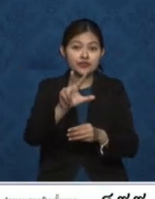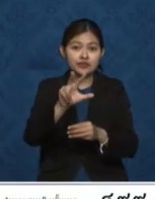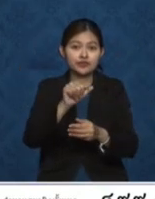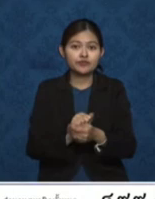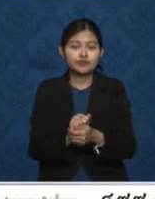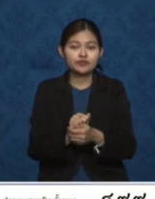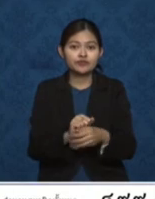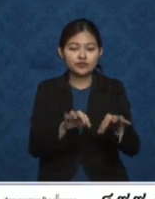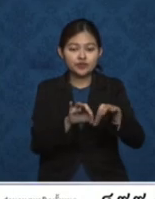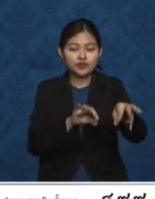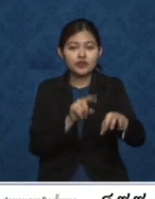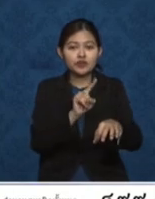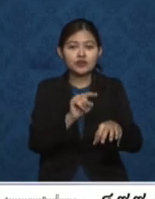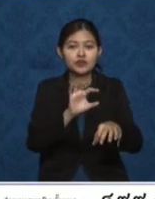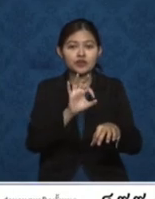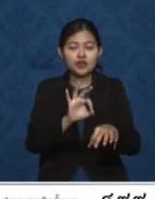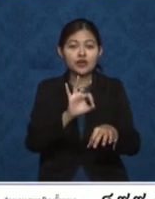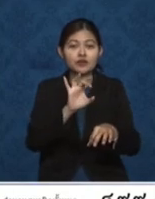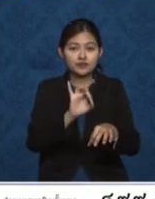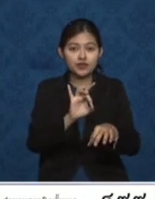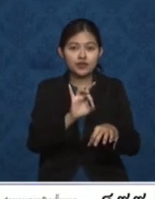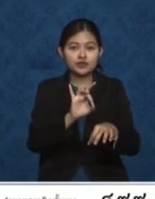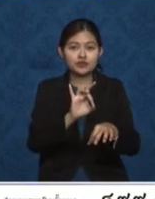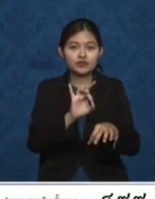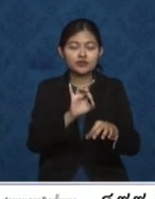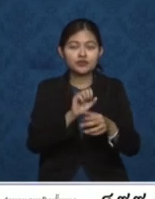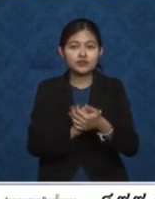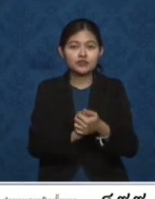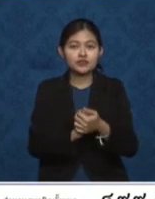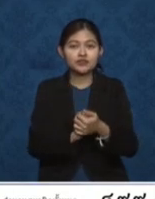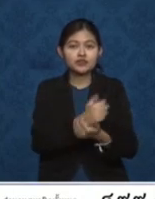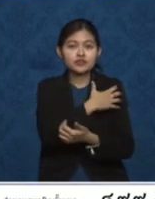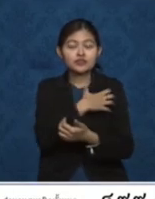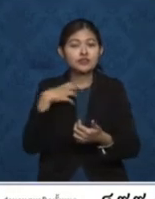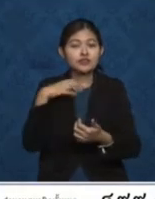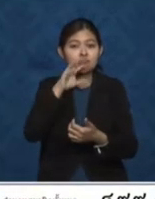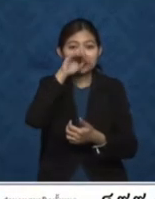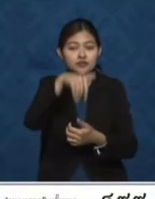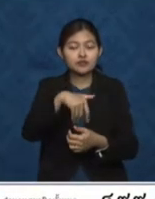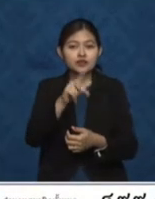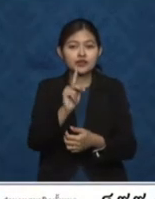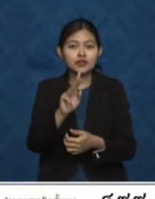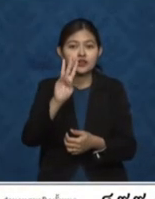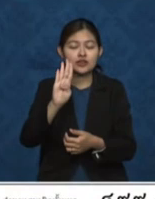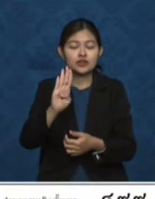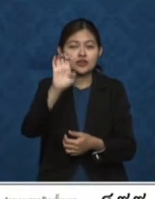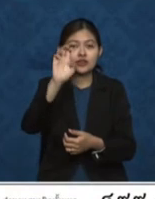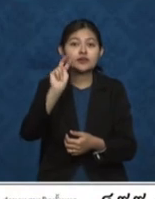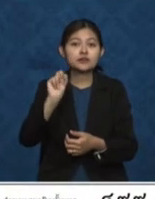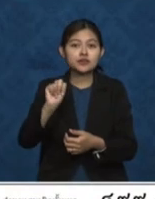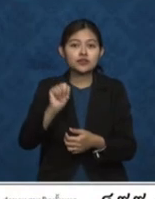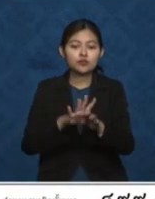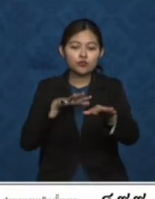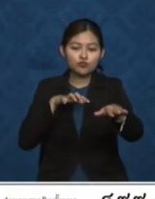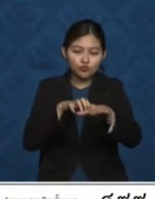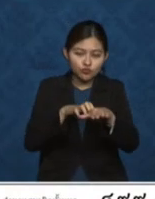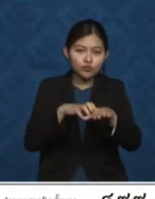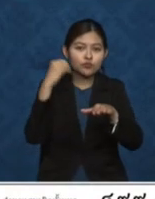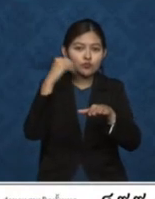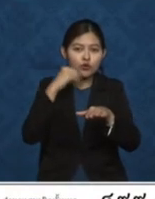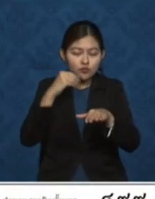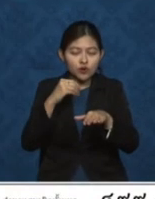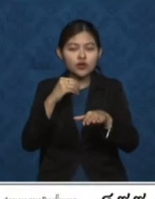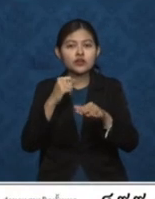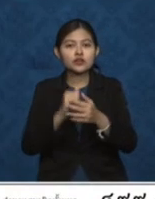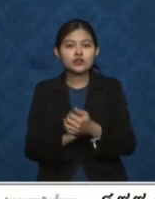โลเมตรที่198ไปยังทางเข้าเทศบาลตำบลกบินได้เกิดอุบัติเหตุบ่อยครั้งเป็นอันตรายต่